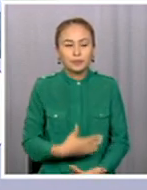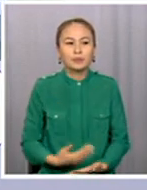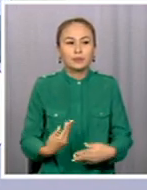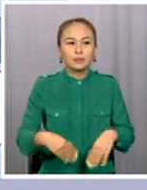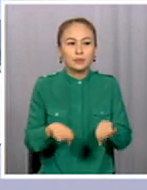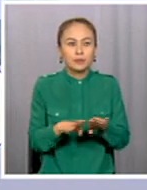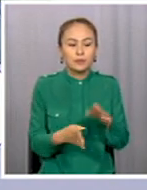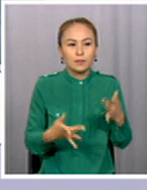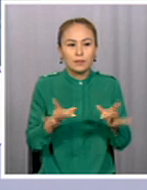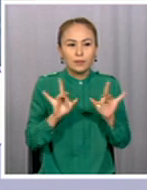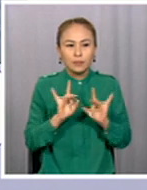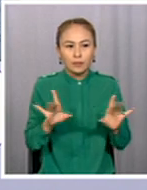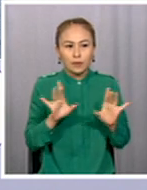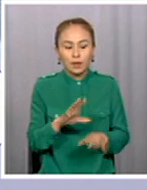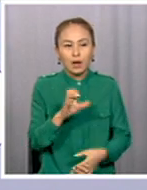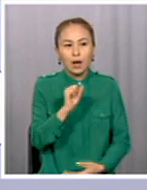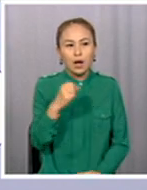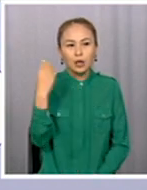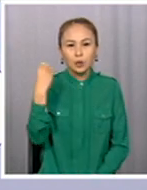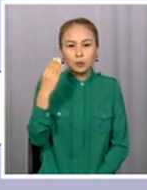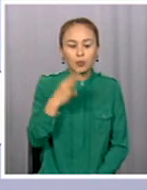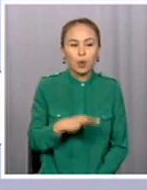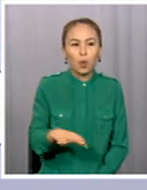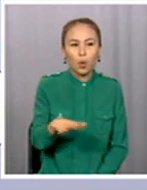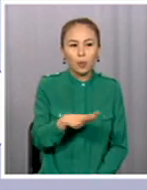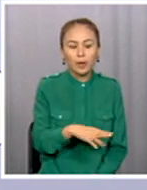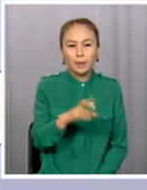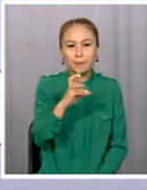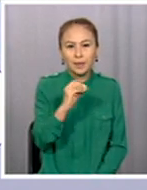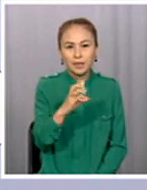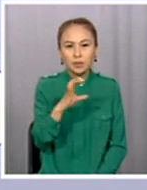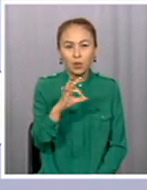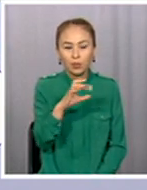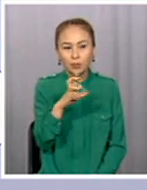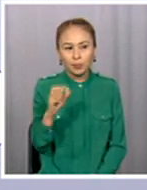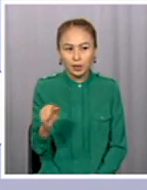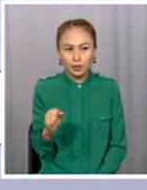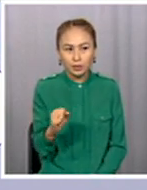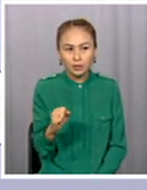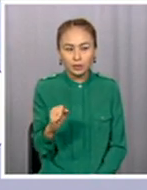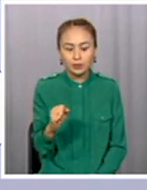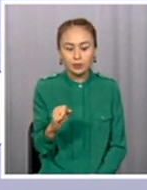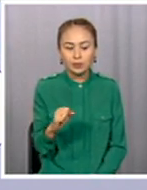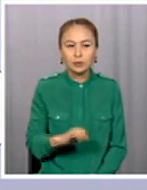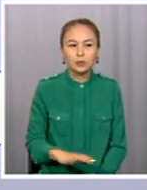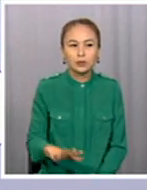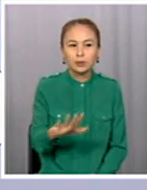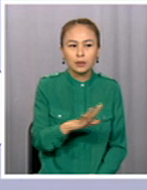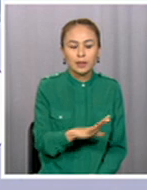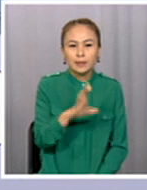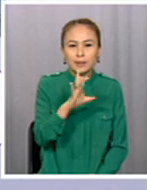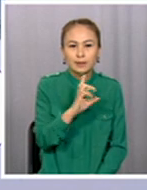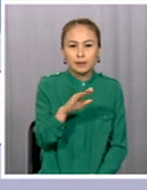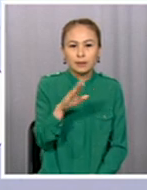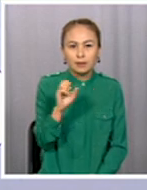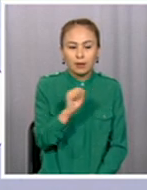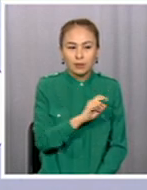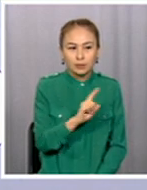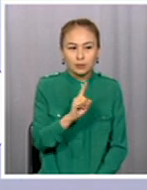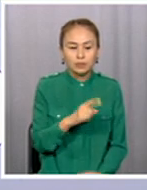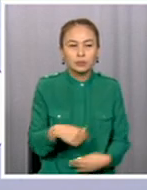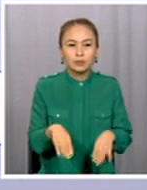Атап айтсақ, Ақтөбе облысындағы Бесоба, Елек өзенінің бойындағы Сынтас қорымы